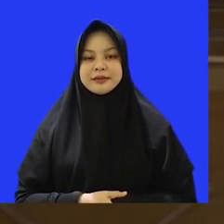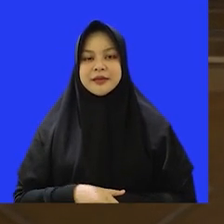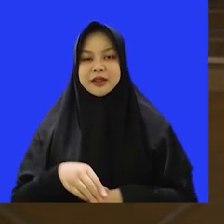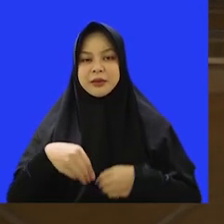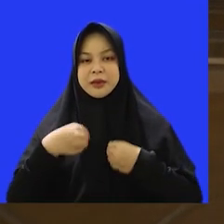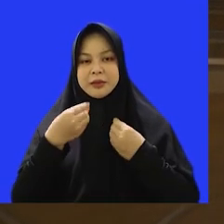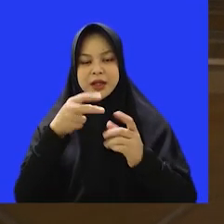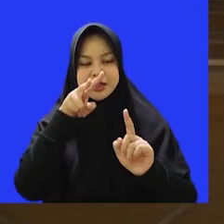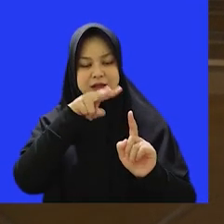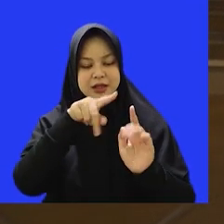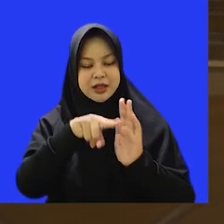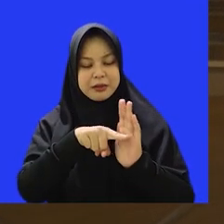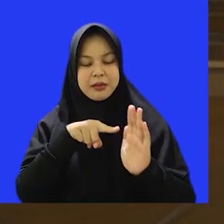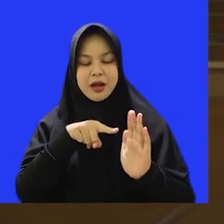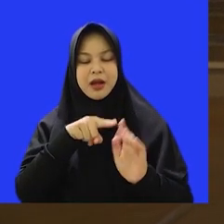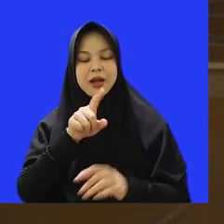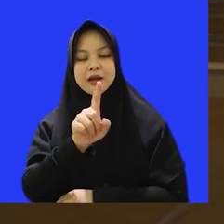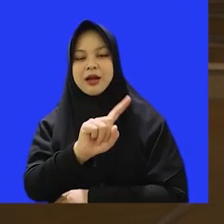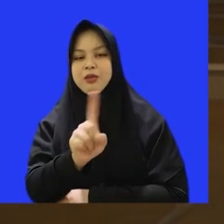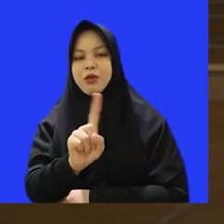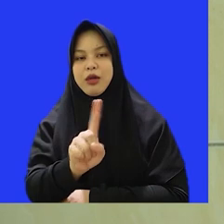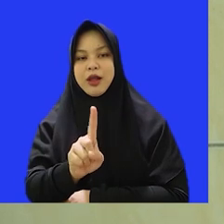Tidak memberikan stigma negatif.